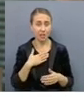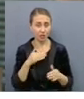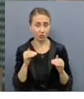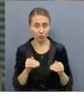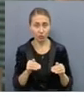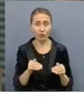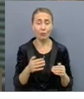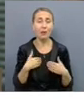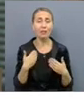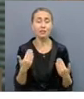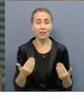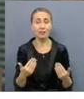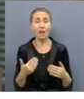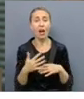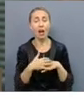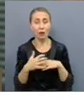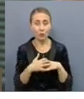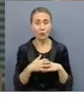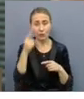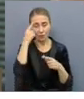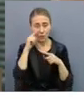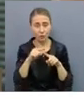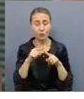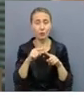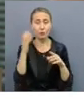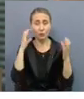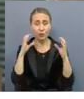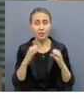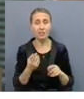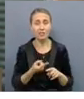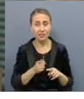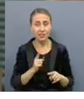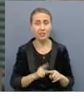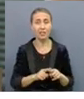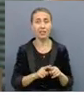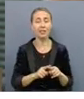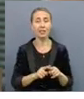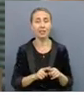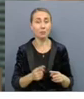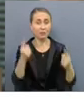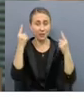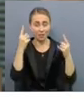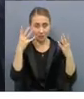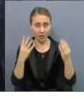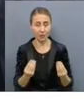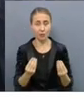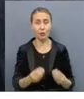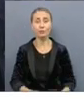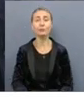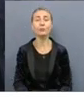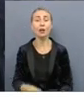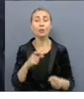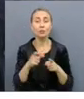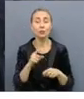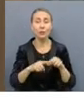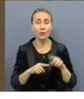хочется поздравить Кукшетауский технический институт с этим знаменательным днем. К слову,